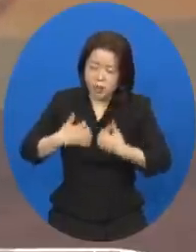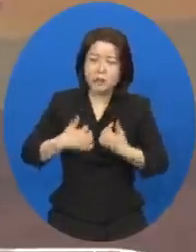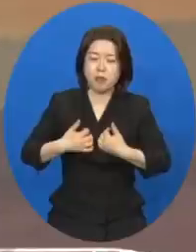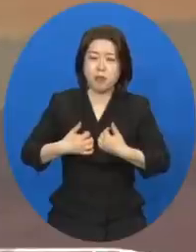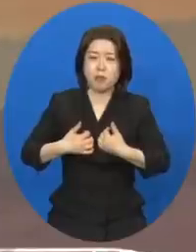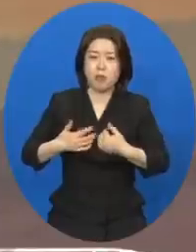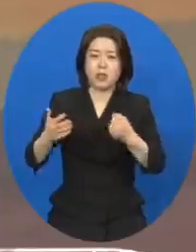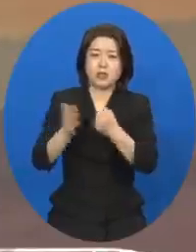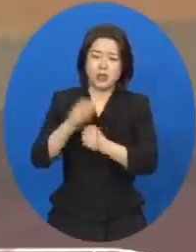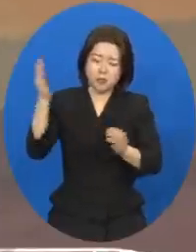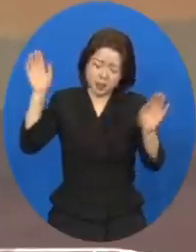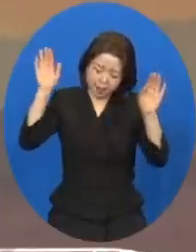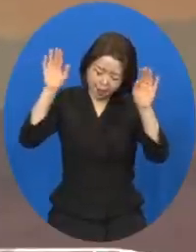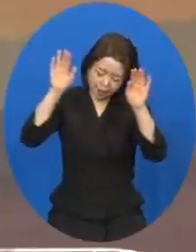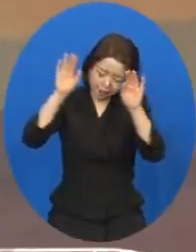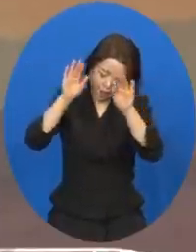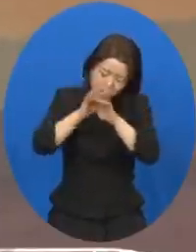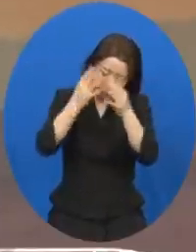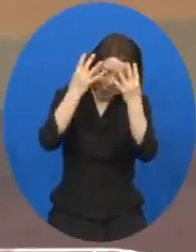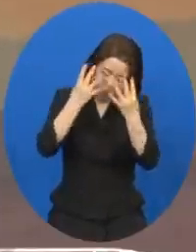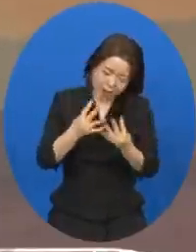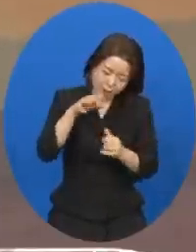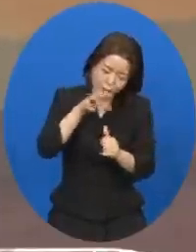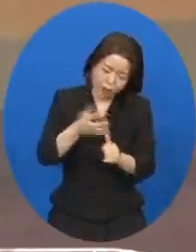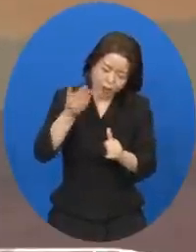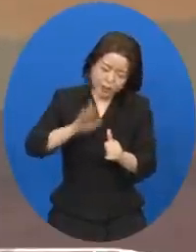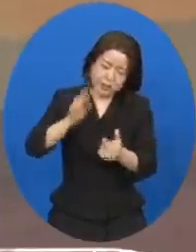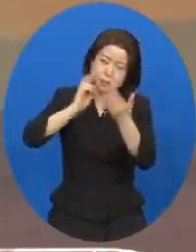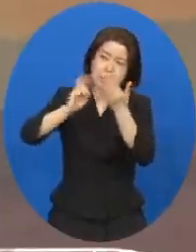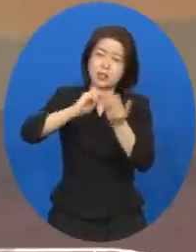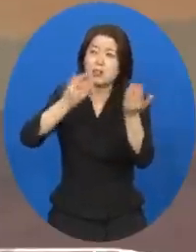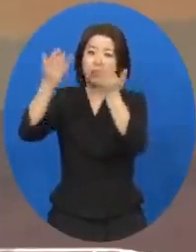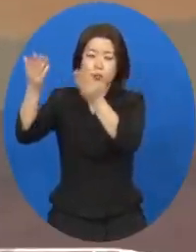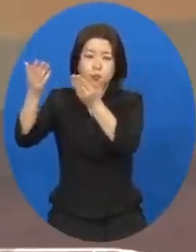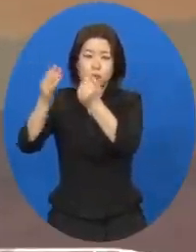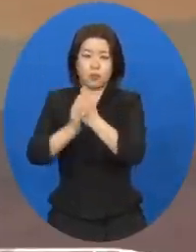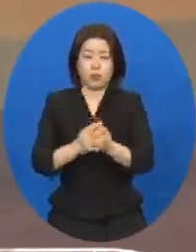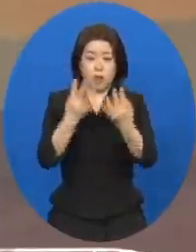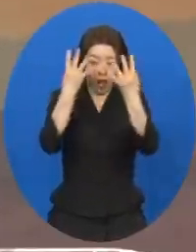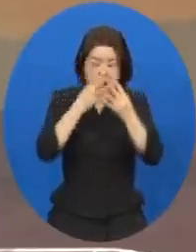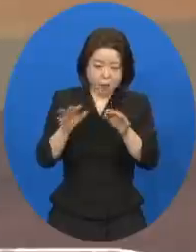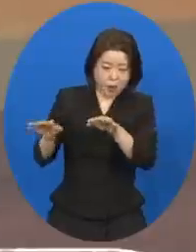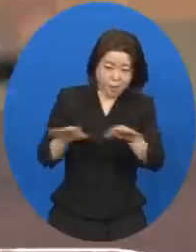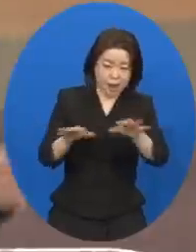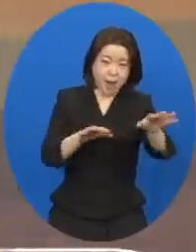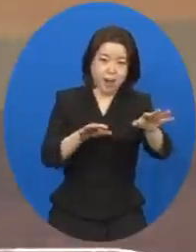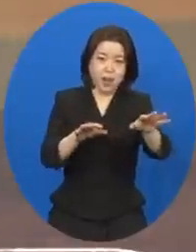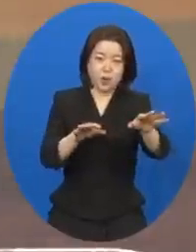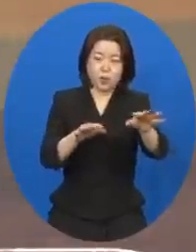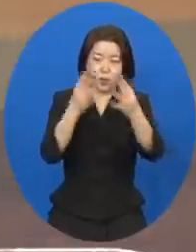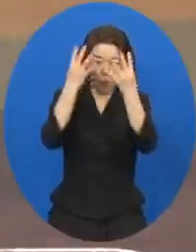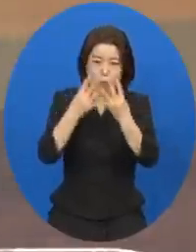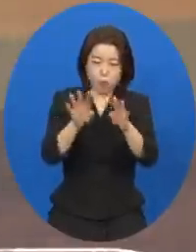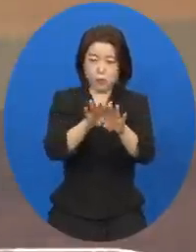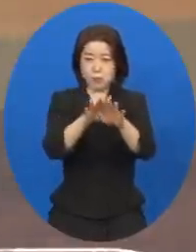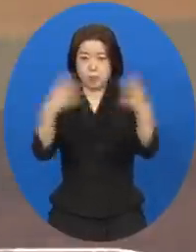그 감옥에서 찬송한 거예요. 그리고 감옥에 지진이 일어나고 옥문이 활짝 다